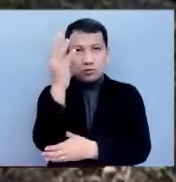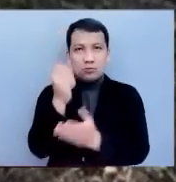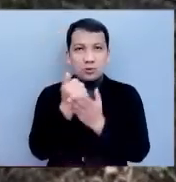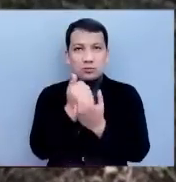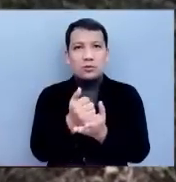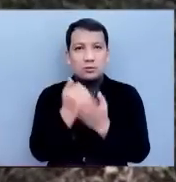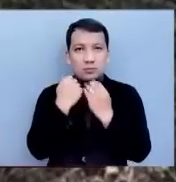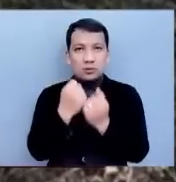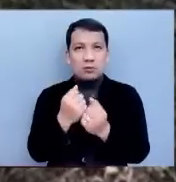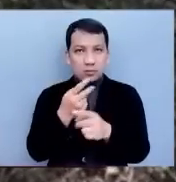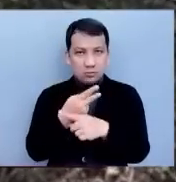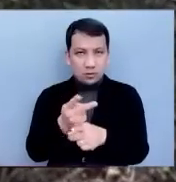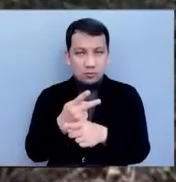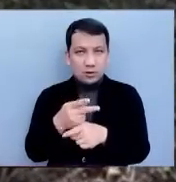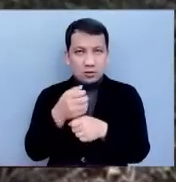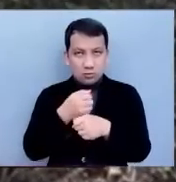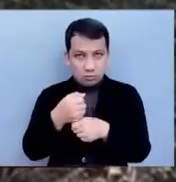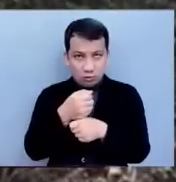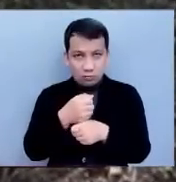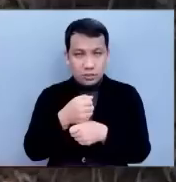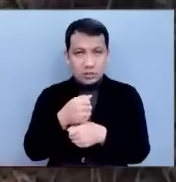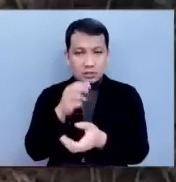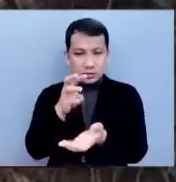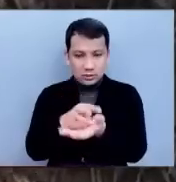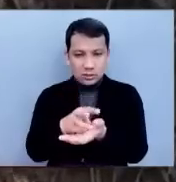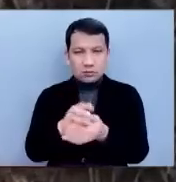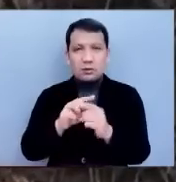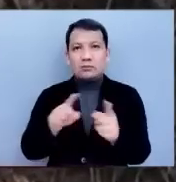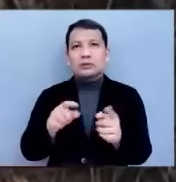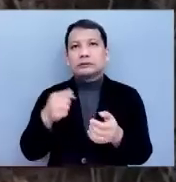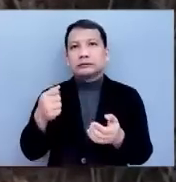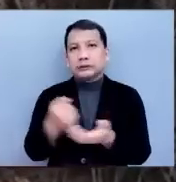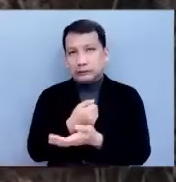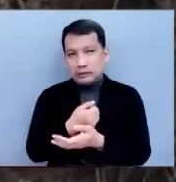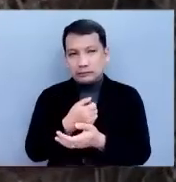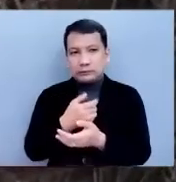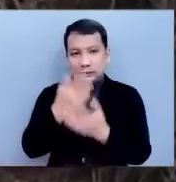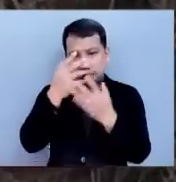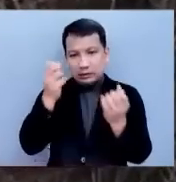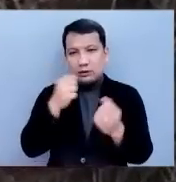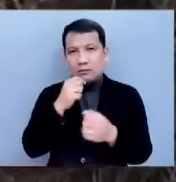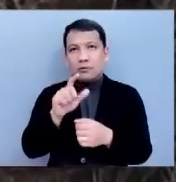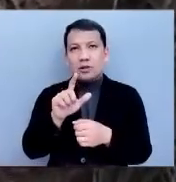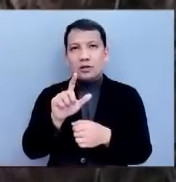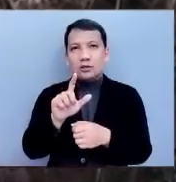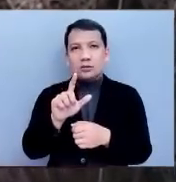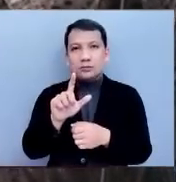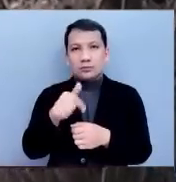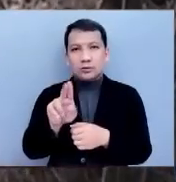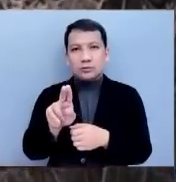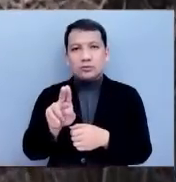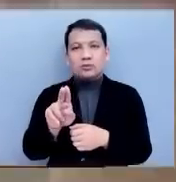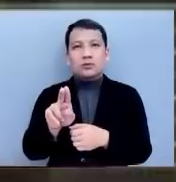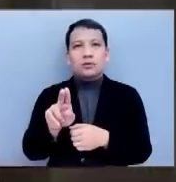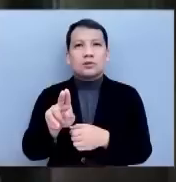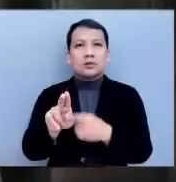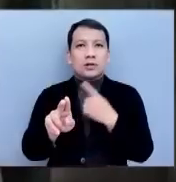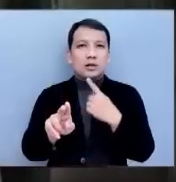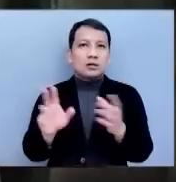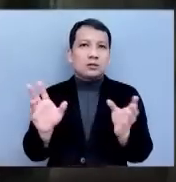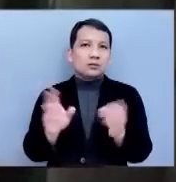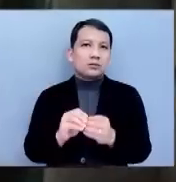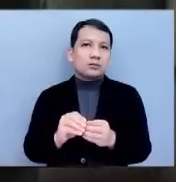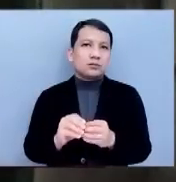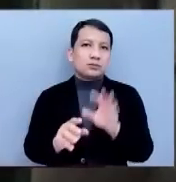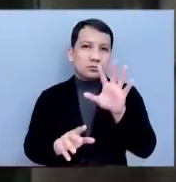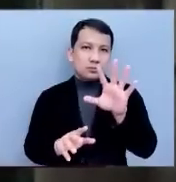palakasin ang produksyon ng kape sa lungsod. Kaya ganun na lang ang pagkadismayan ng mga lokal na opisyal. So we adapted that for almost